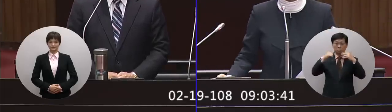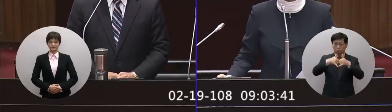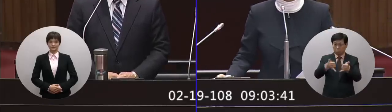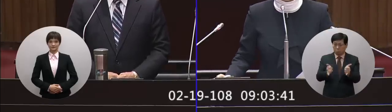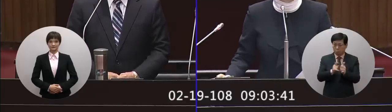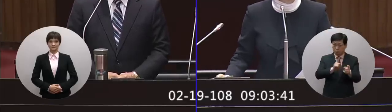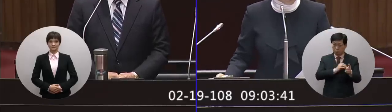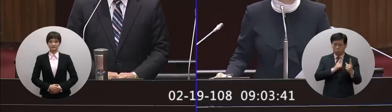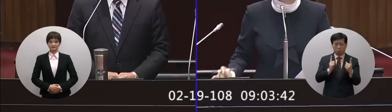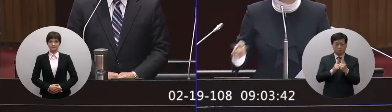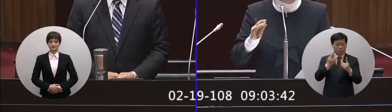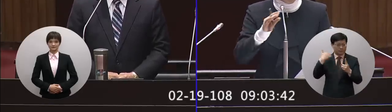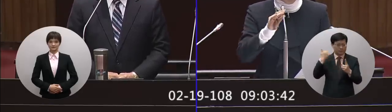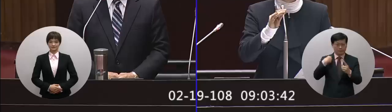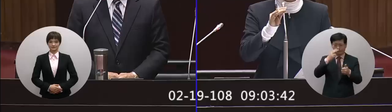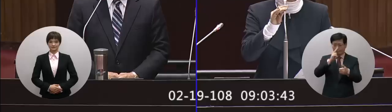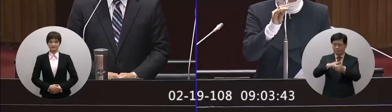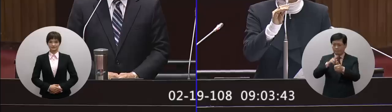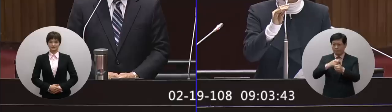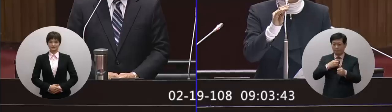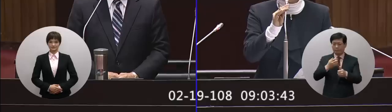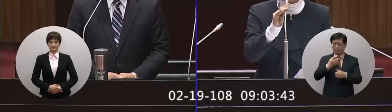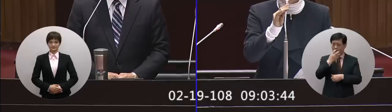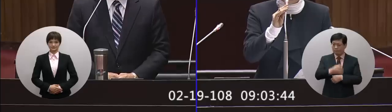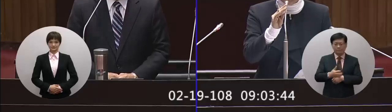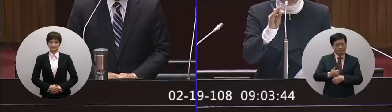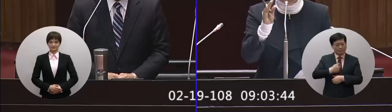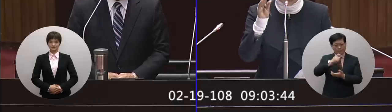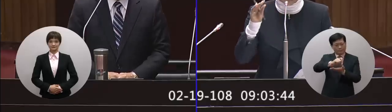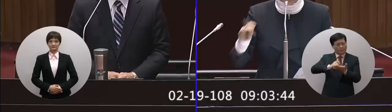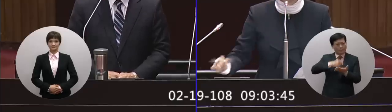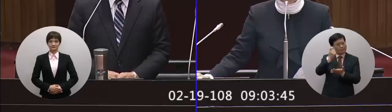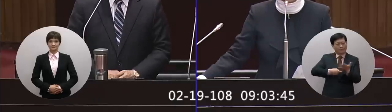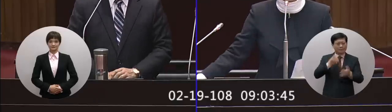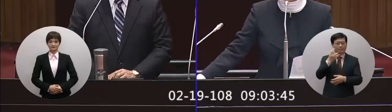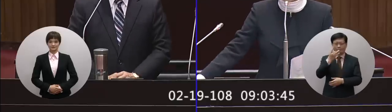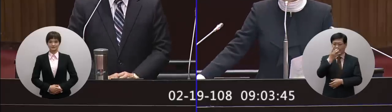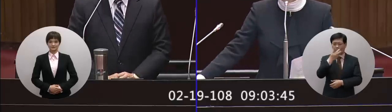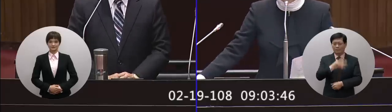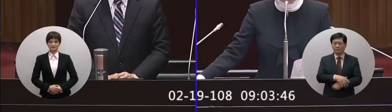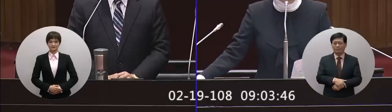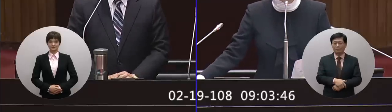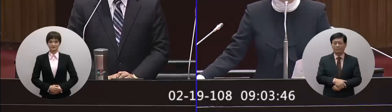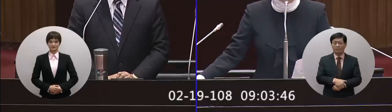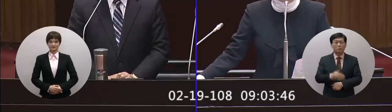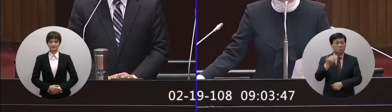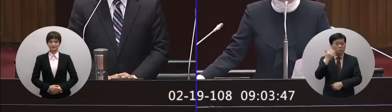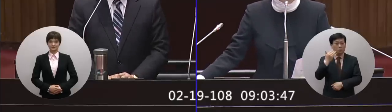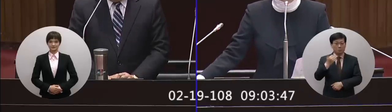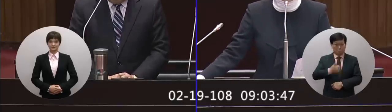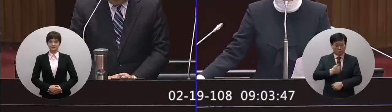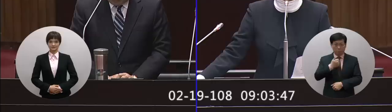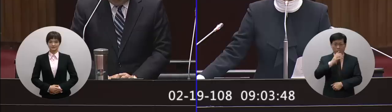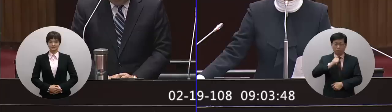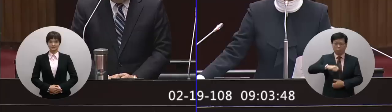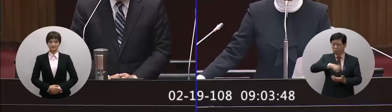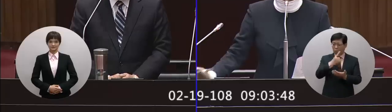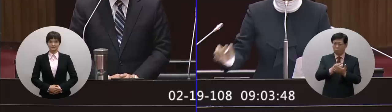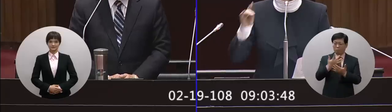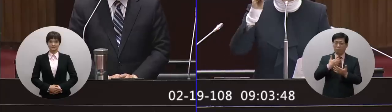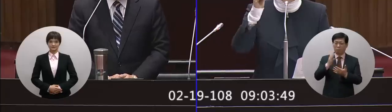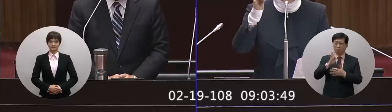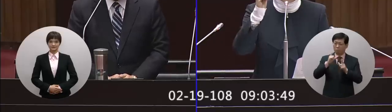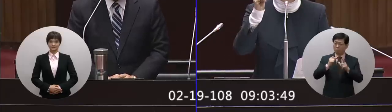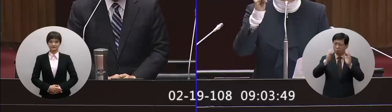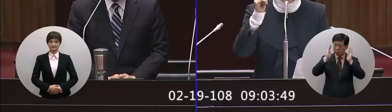所遭受到的不公不义，只有罄竹难书可以形容。如果说所有的不公不义